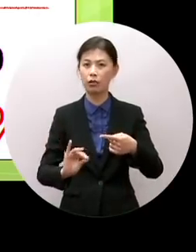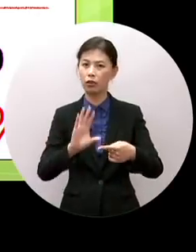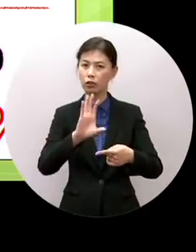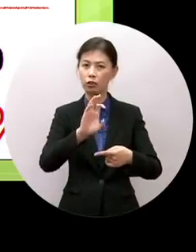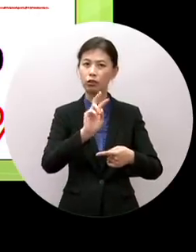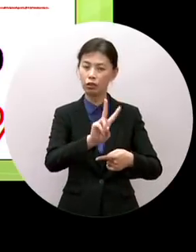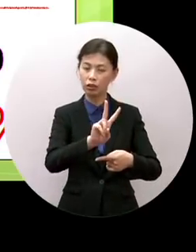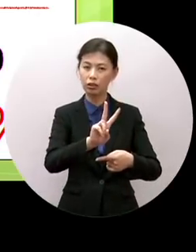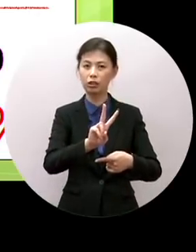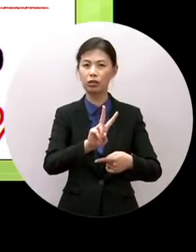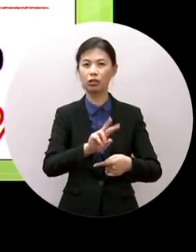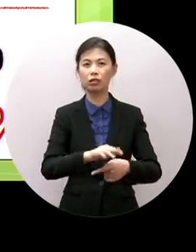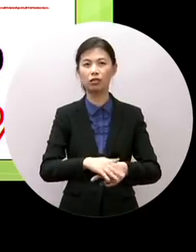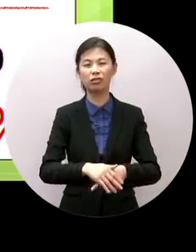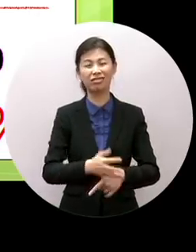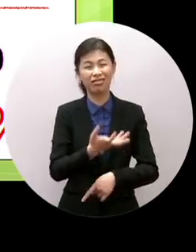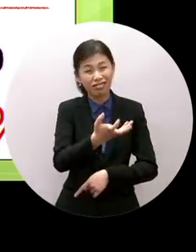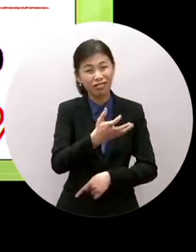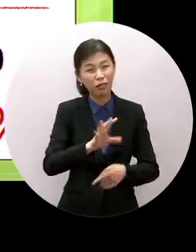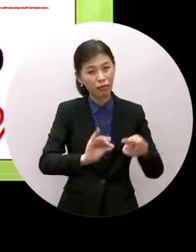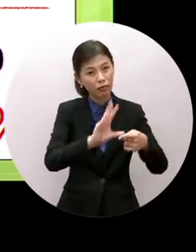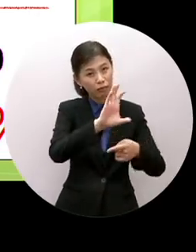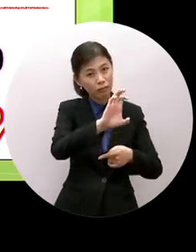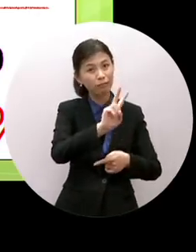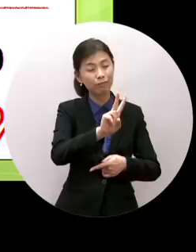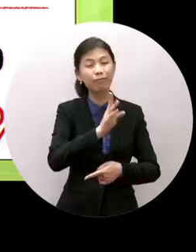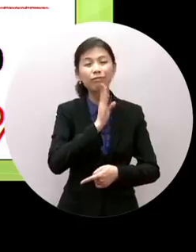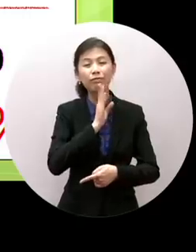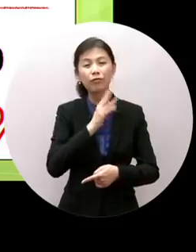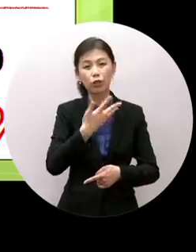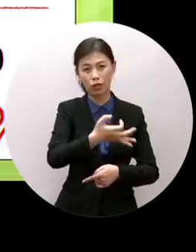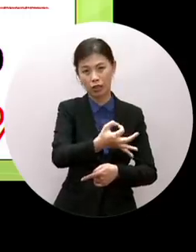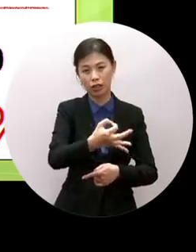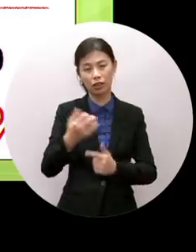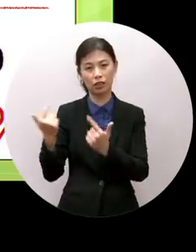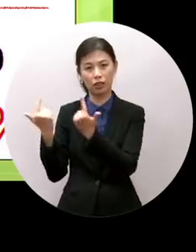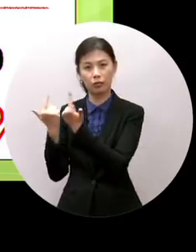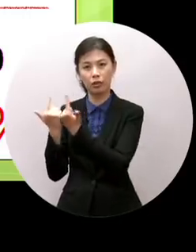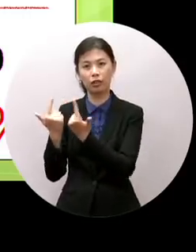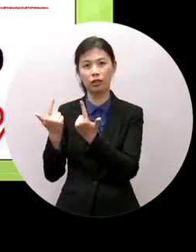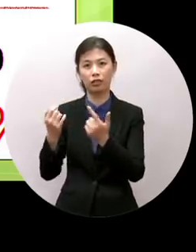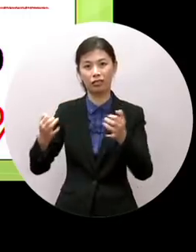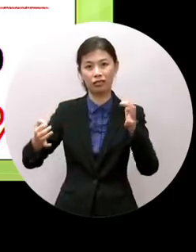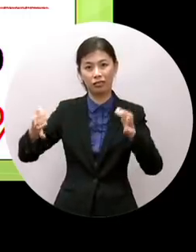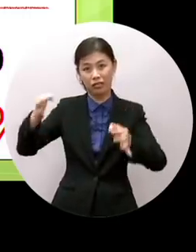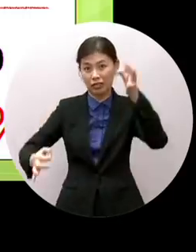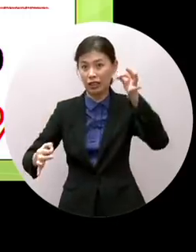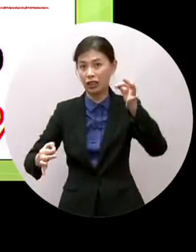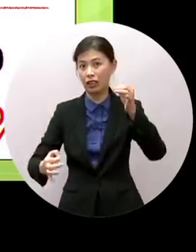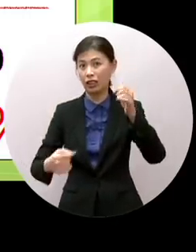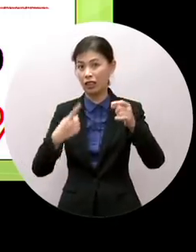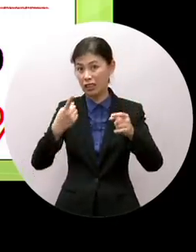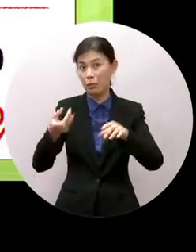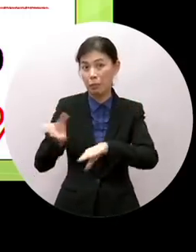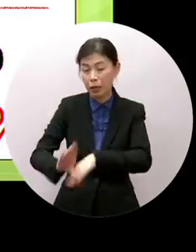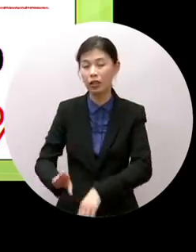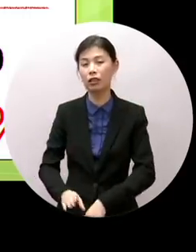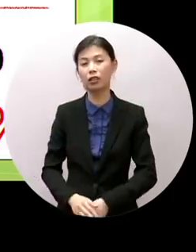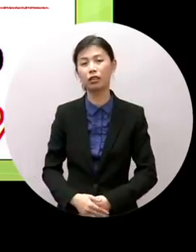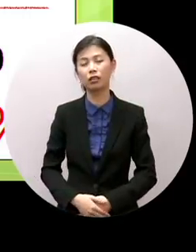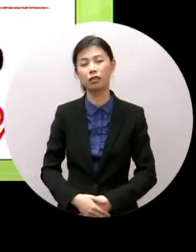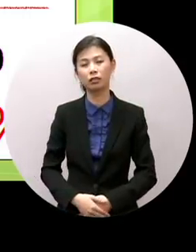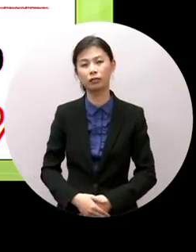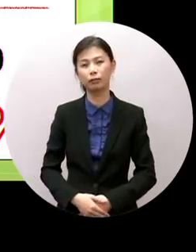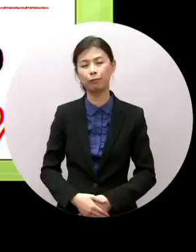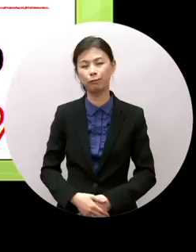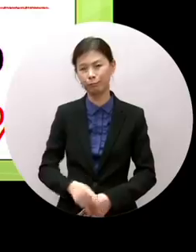92%，92%，大部分咱的水价跟台北市就差了一倍的价格，所以讲伫这部分，咱